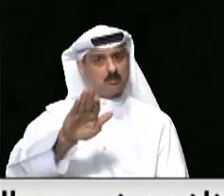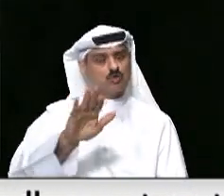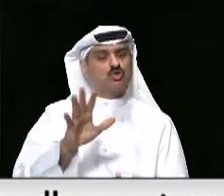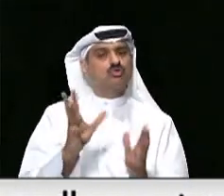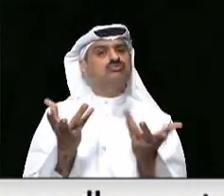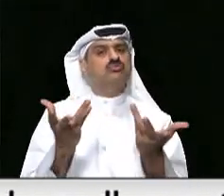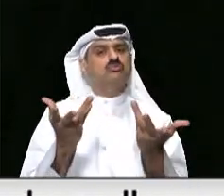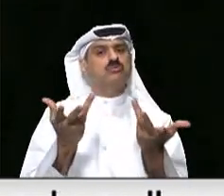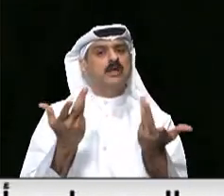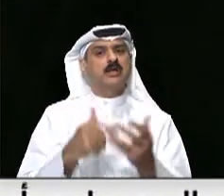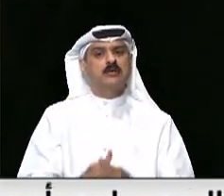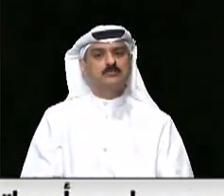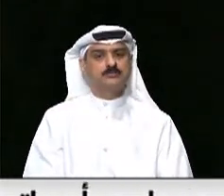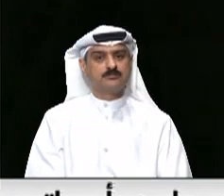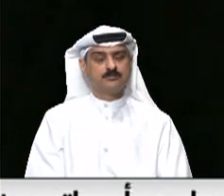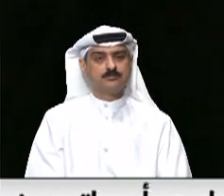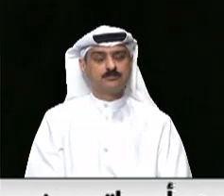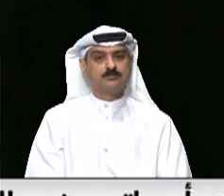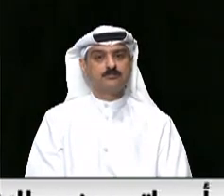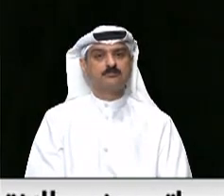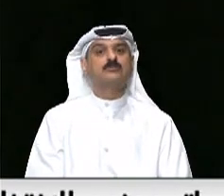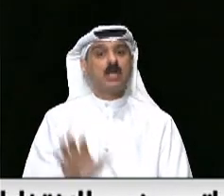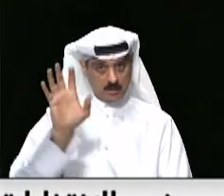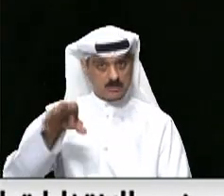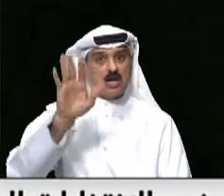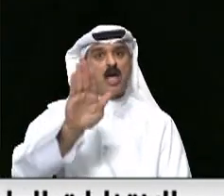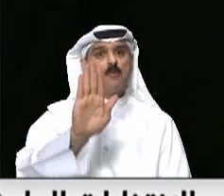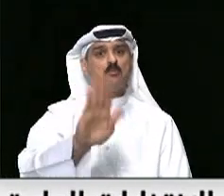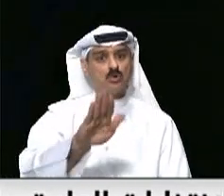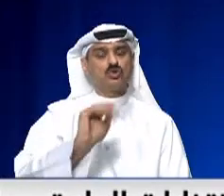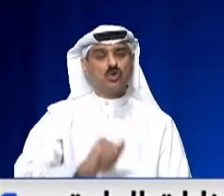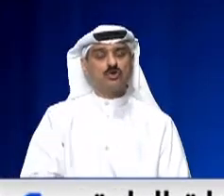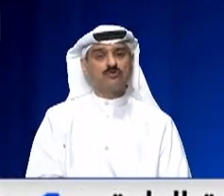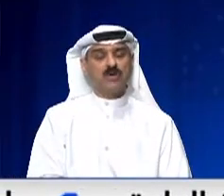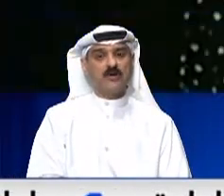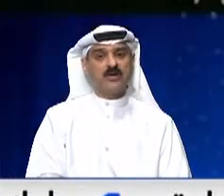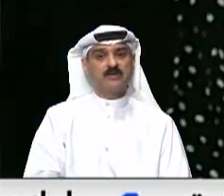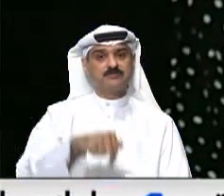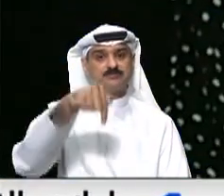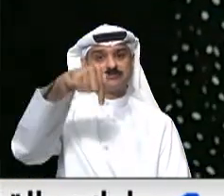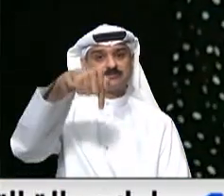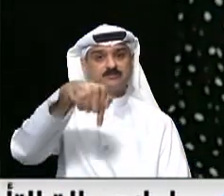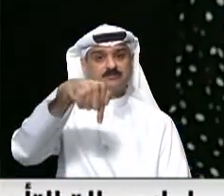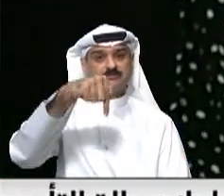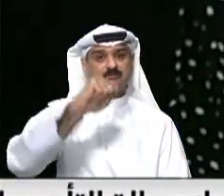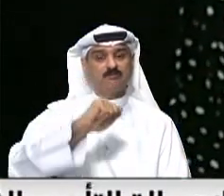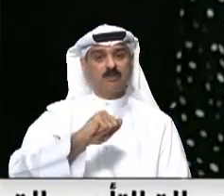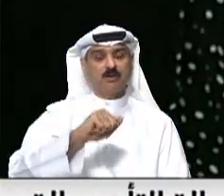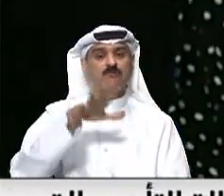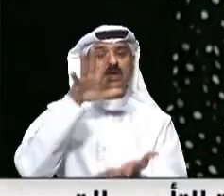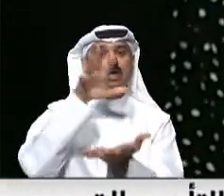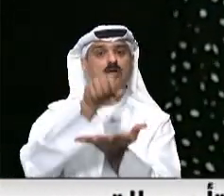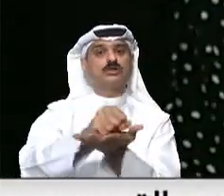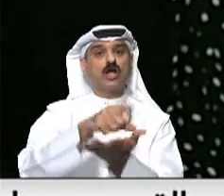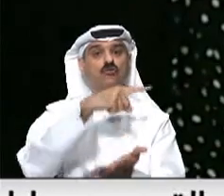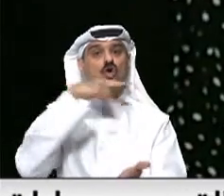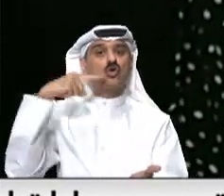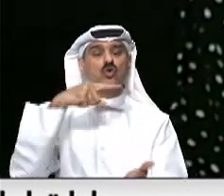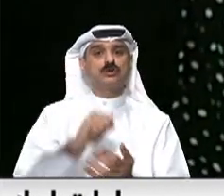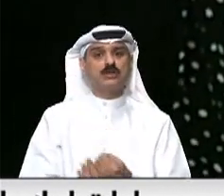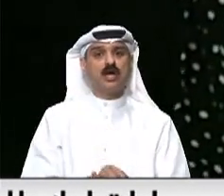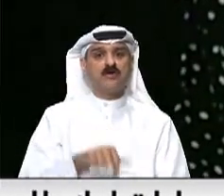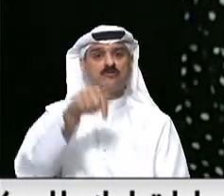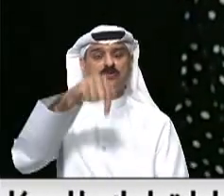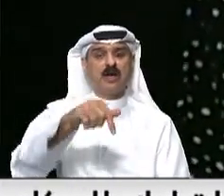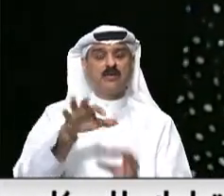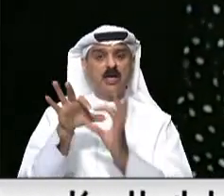الأوكرانية؟ طبعا نحن نعلم بأن بعد انسحاب، بعد أن سيطرت روسيا طبعا